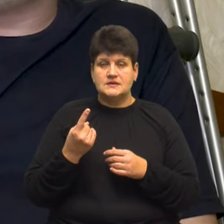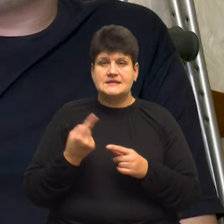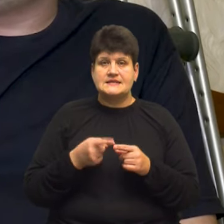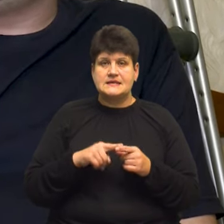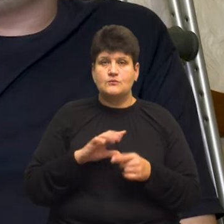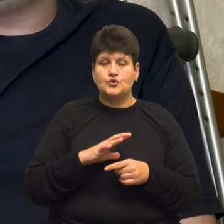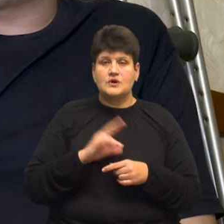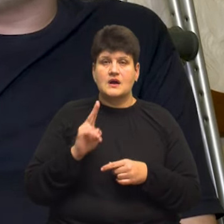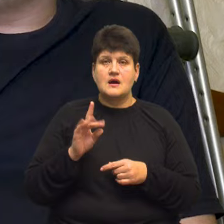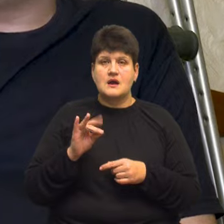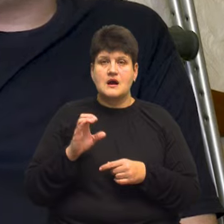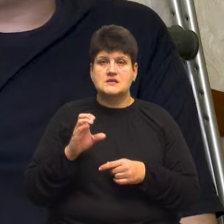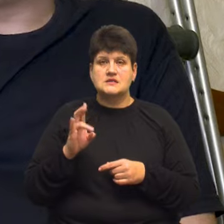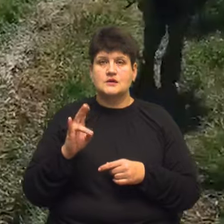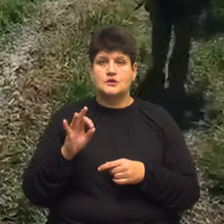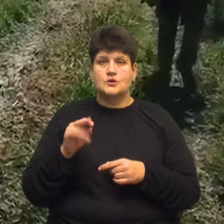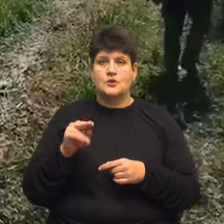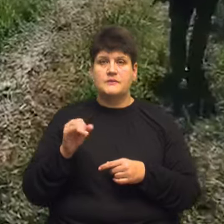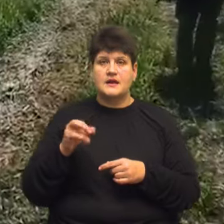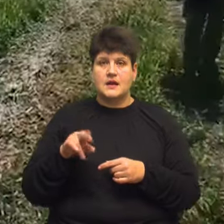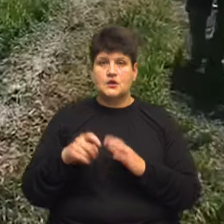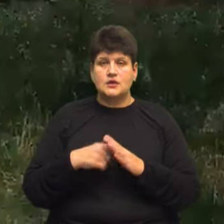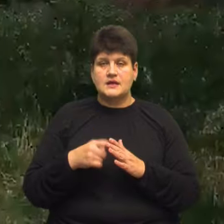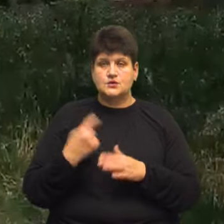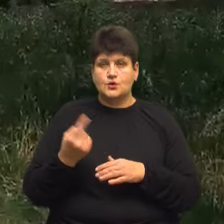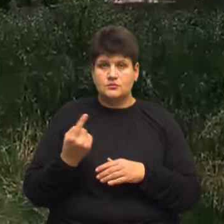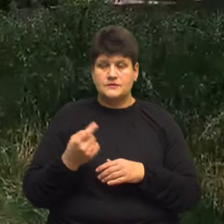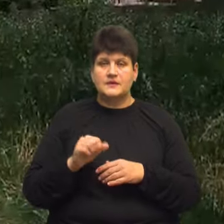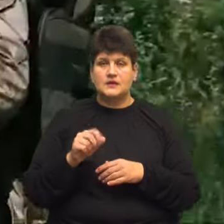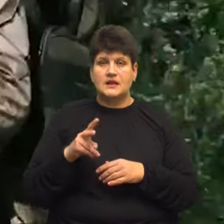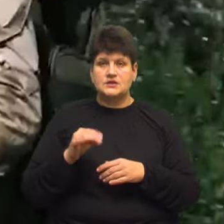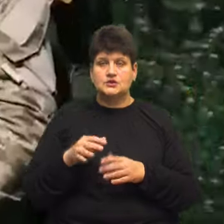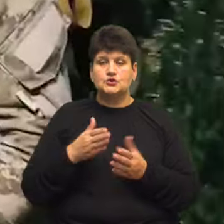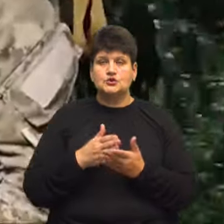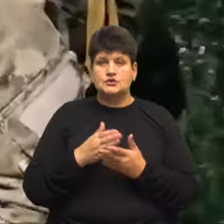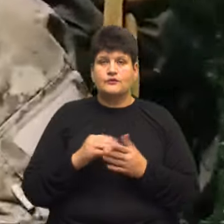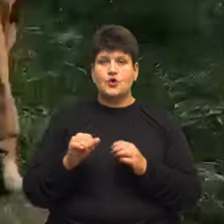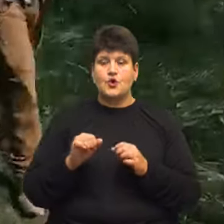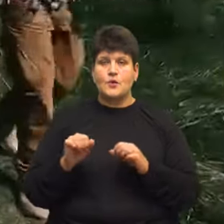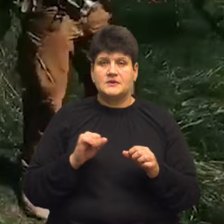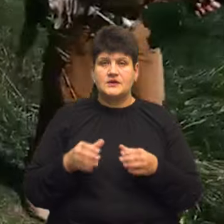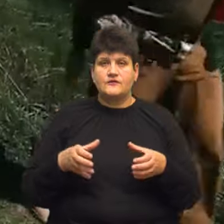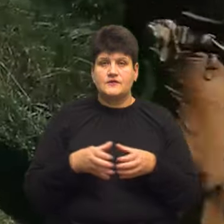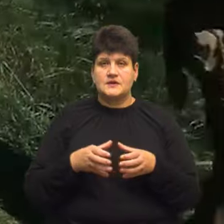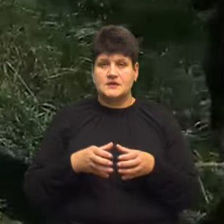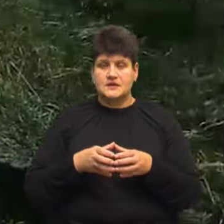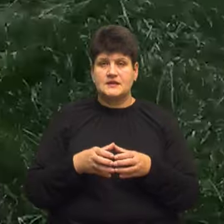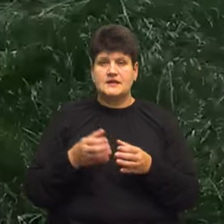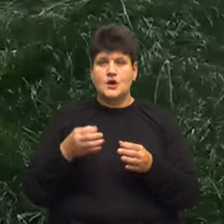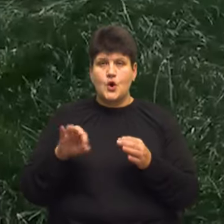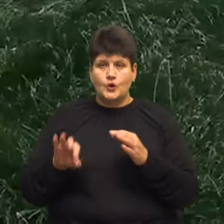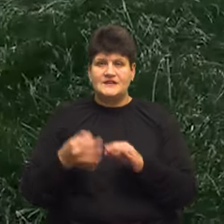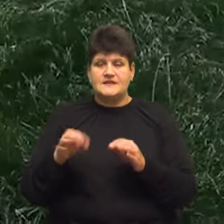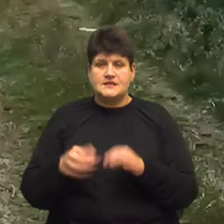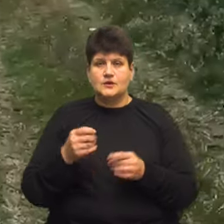Краснопілля, Донецька область. Анатолій Лещишин служив командиром відділення у підрозділі контрдиверсійної боротьби 105-ї